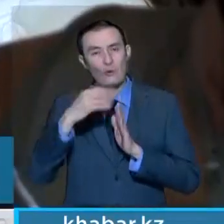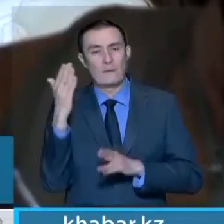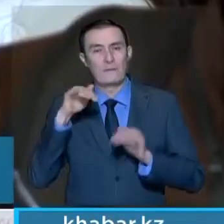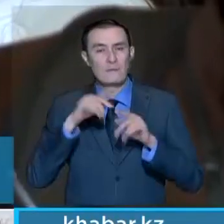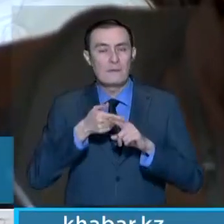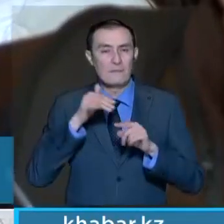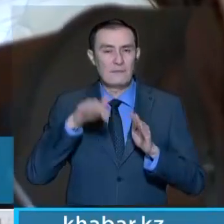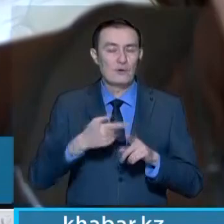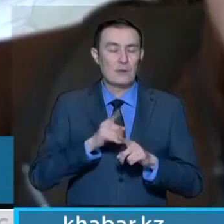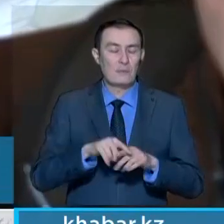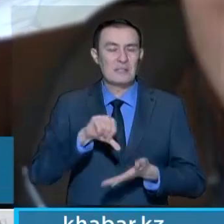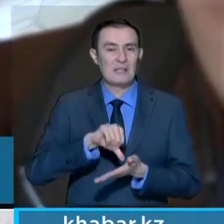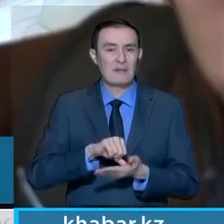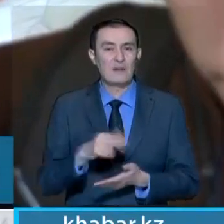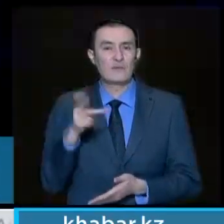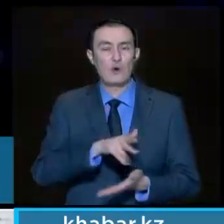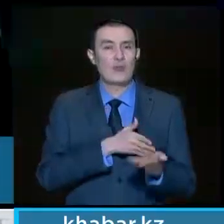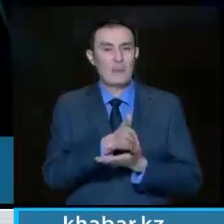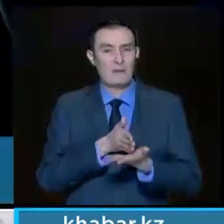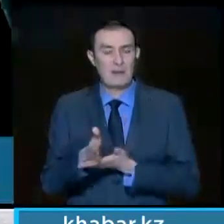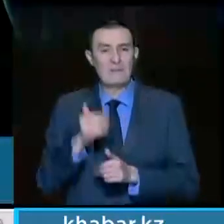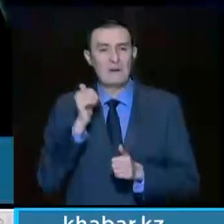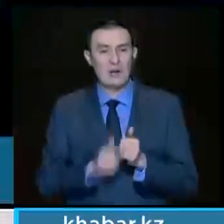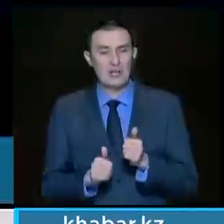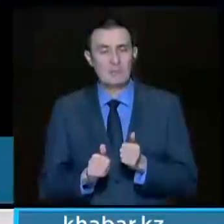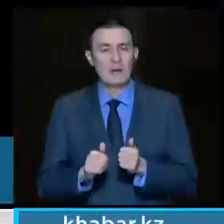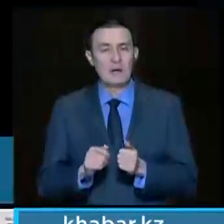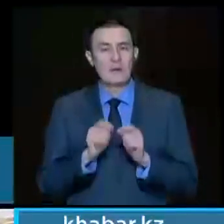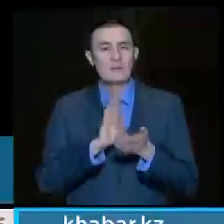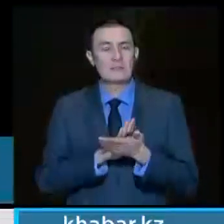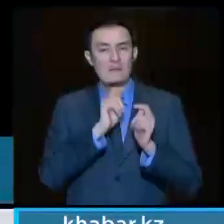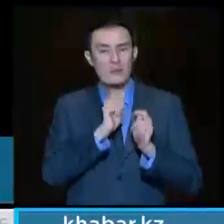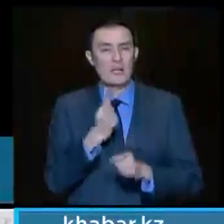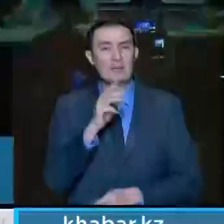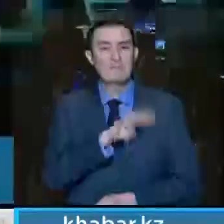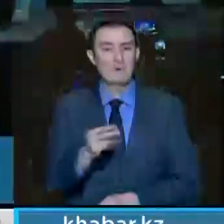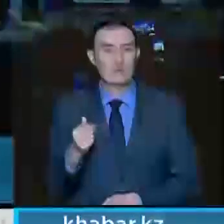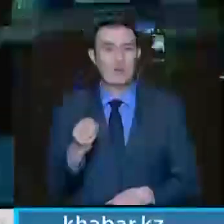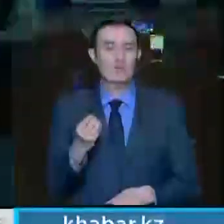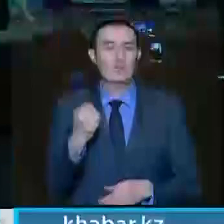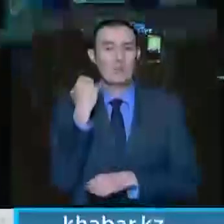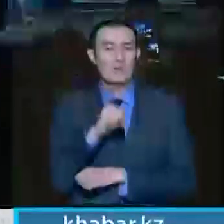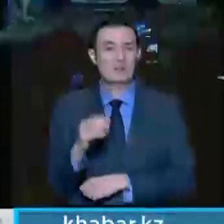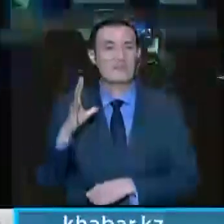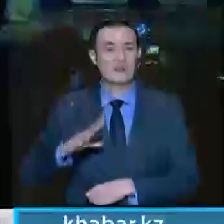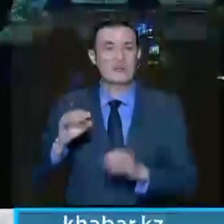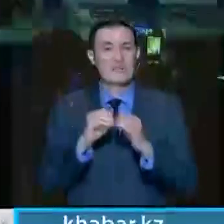Проекты участников представлены в этих трех направлениях. В каждом призовой фонд составил 1 000 000 тенге. А еще победителей ждут